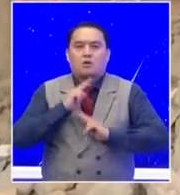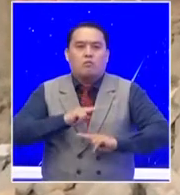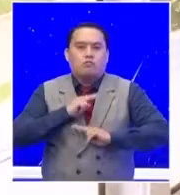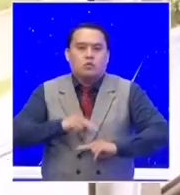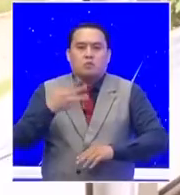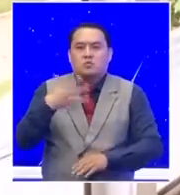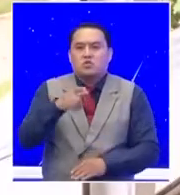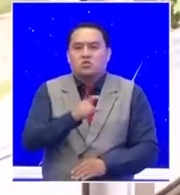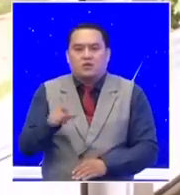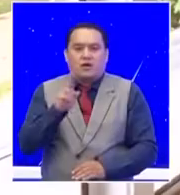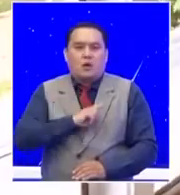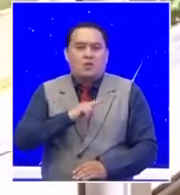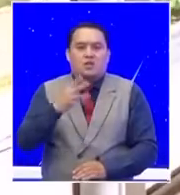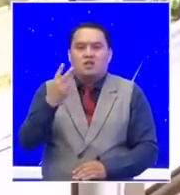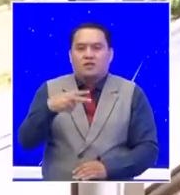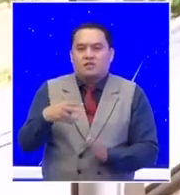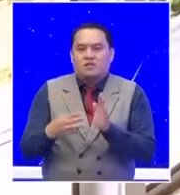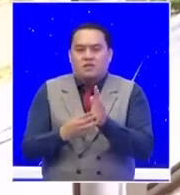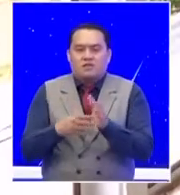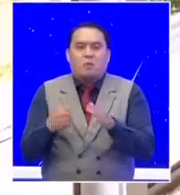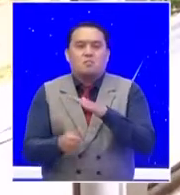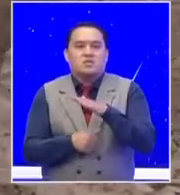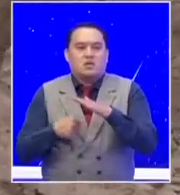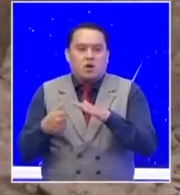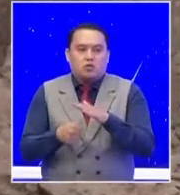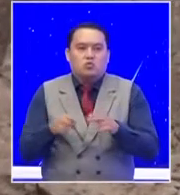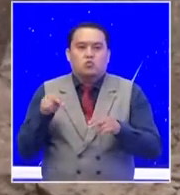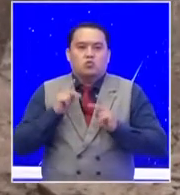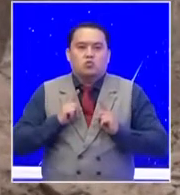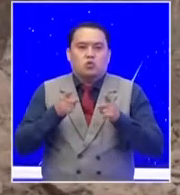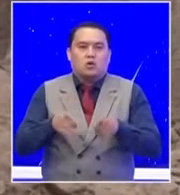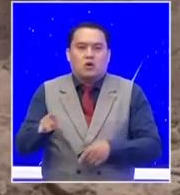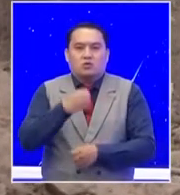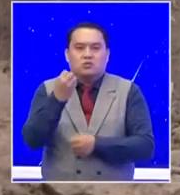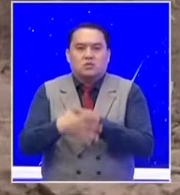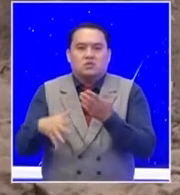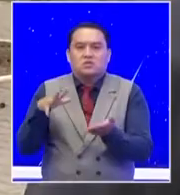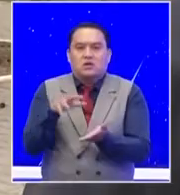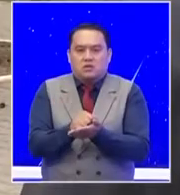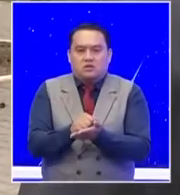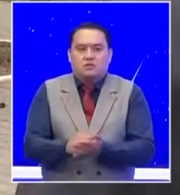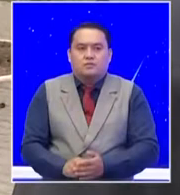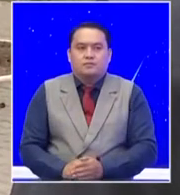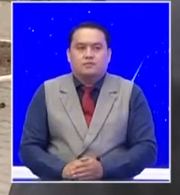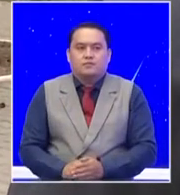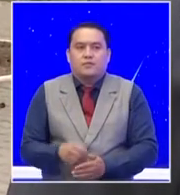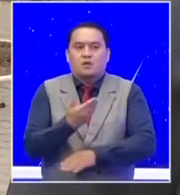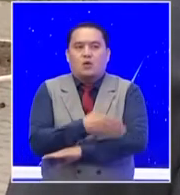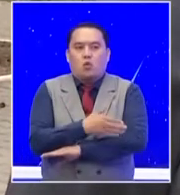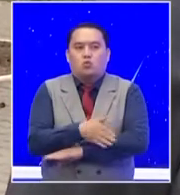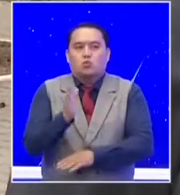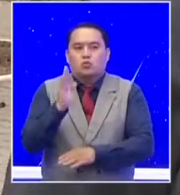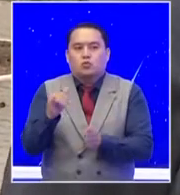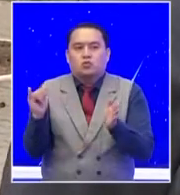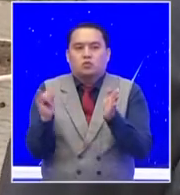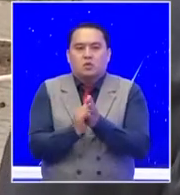задействованы 50 человек. 29 из них из числа безработных. Они трудоустроены через районы и центры занятости. На улице будет установлена